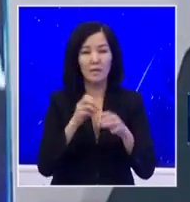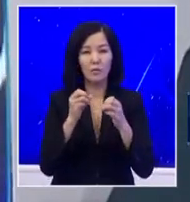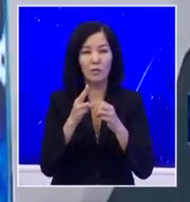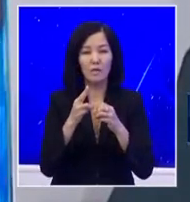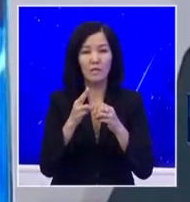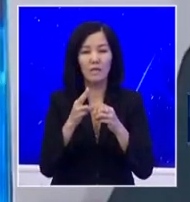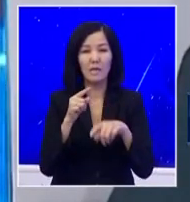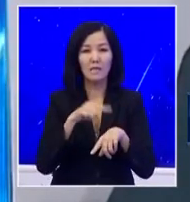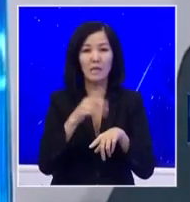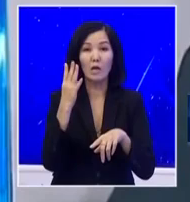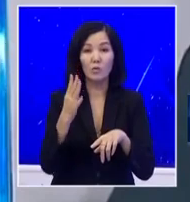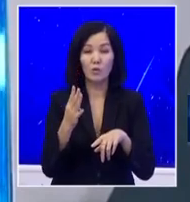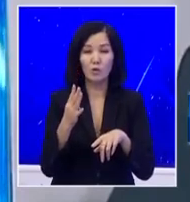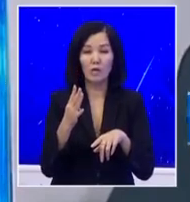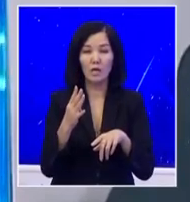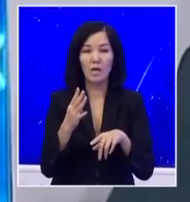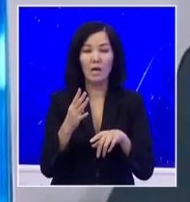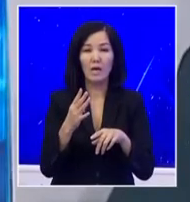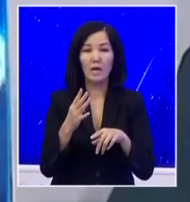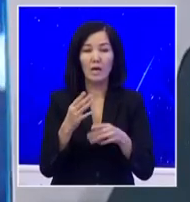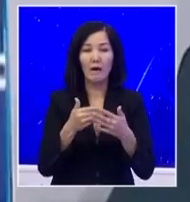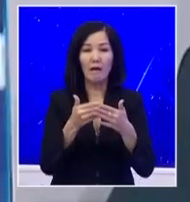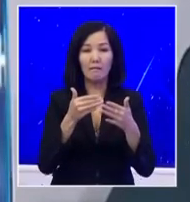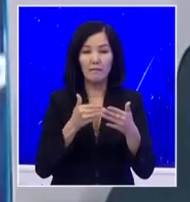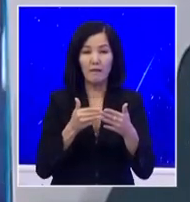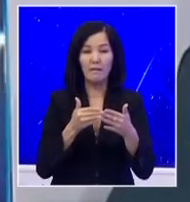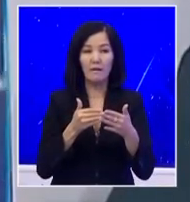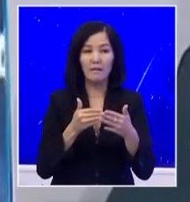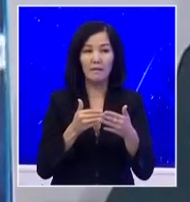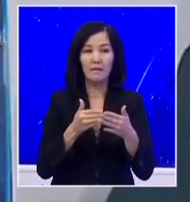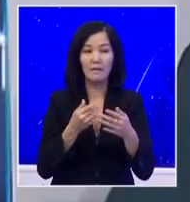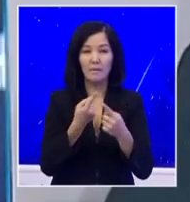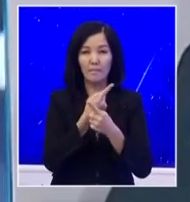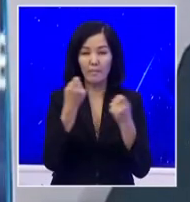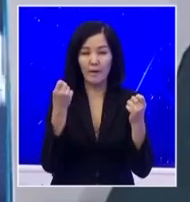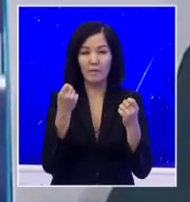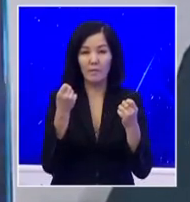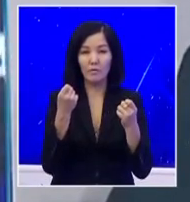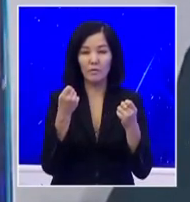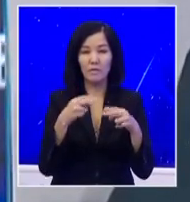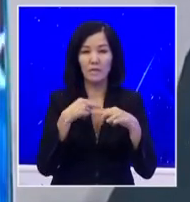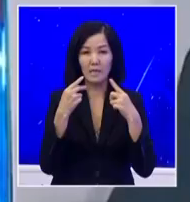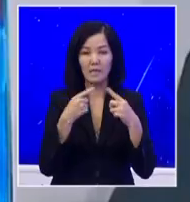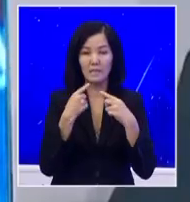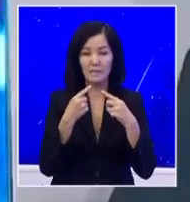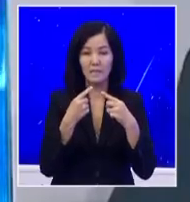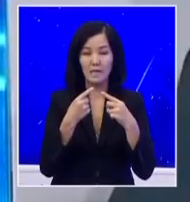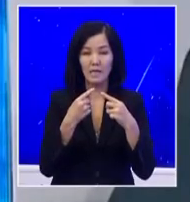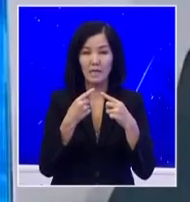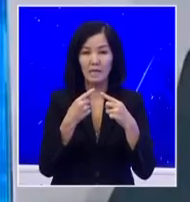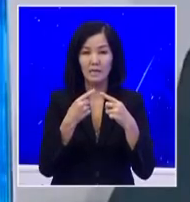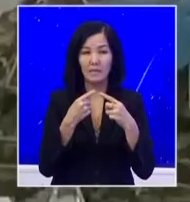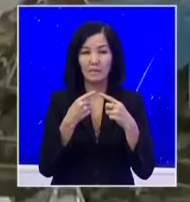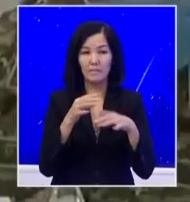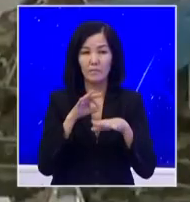16-да. Оның алдын ала барлық бақ органдары ескертіліп,